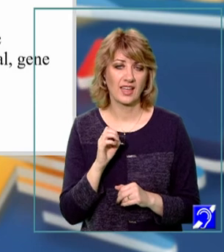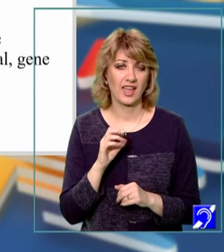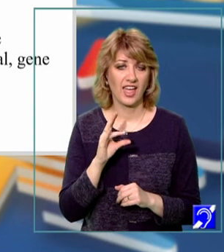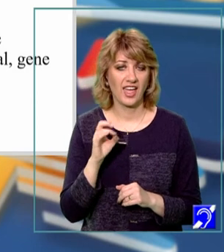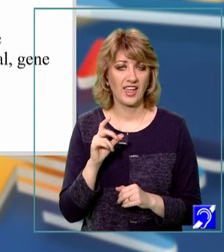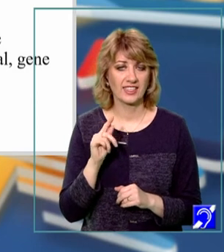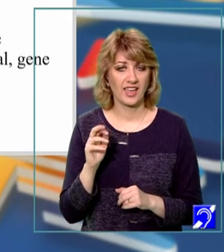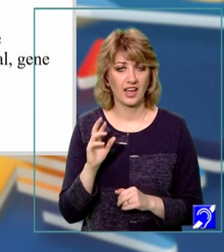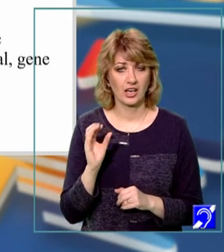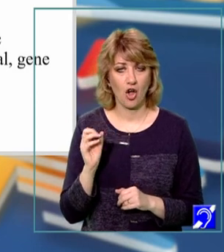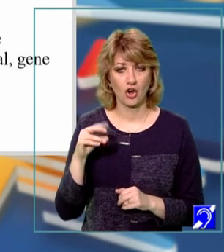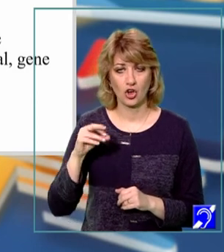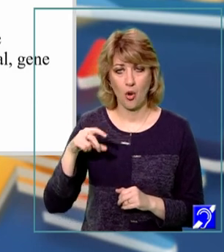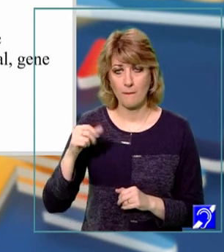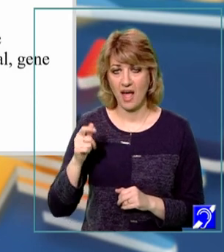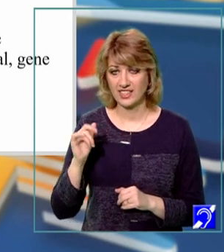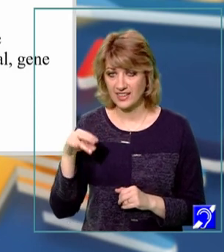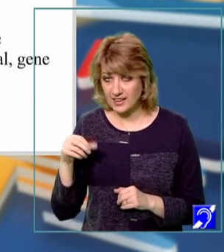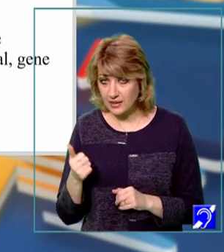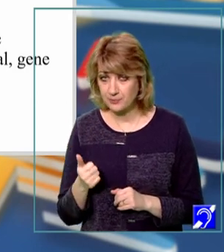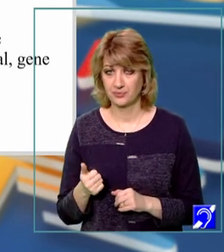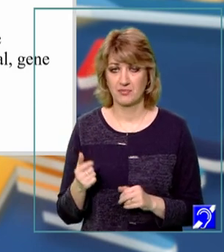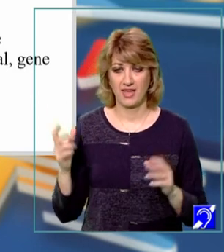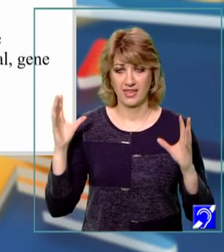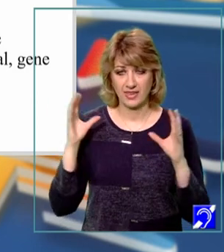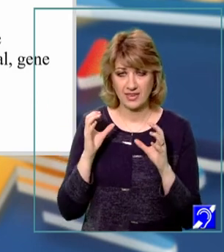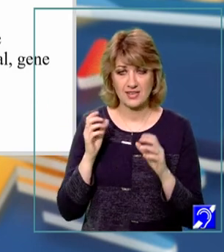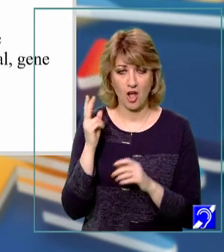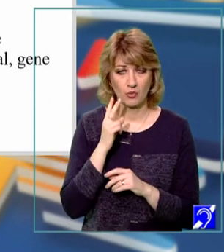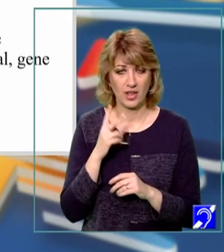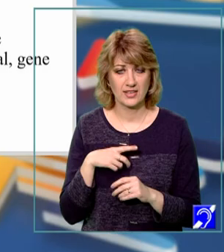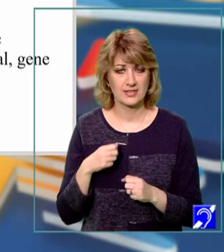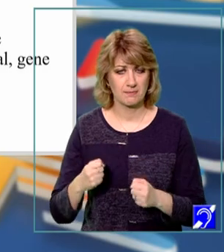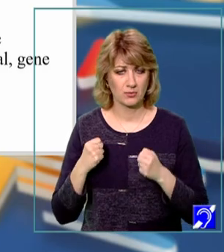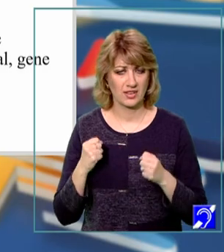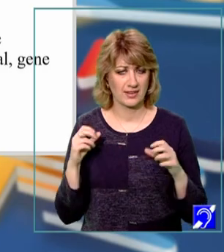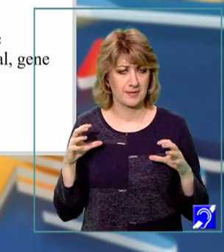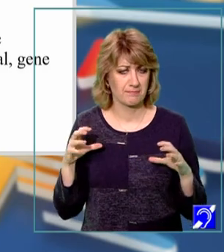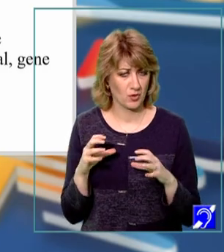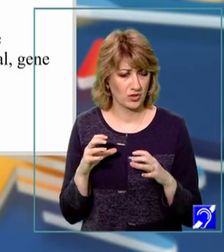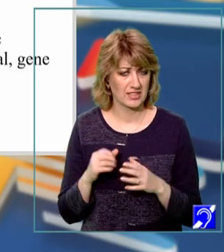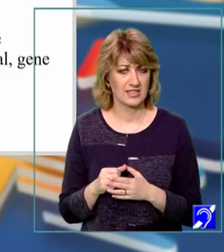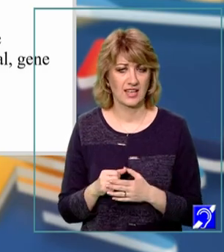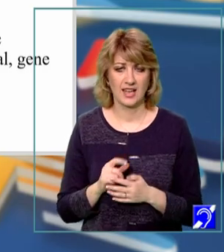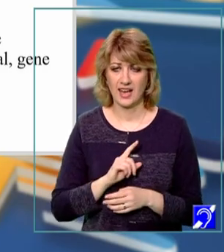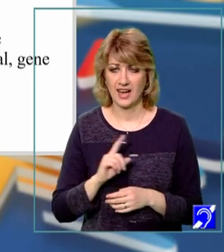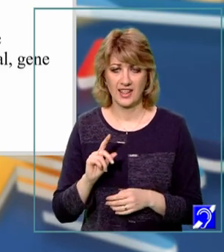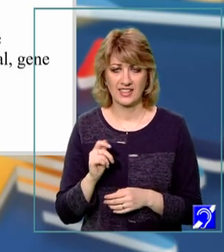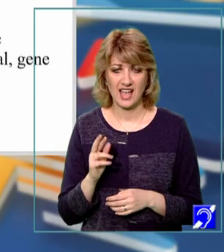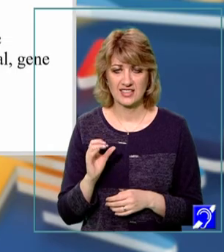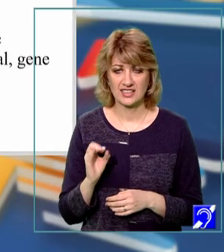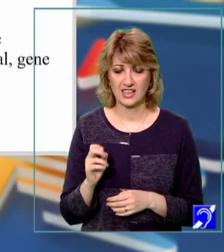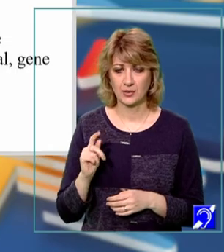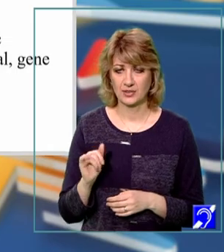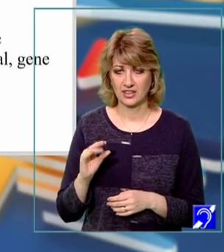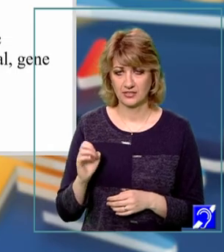heterocromatină. Heterocromatina apare mai închisă la culoare deoarece este puternic condensată, netranscriptibilă sau